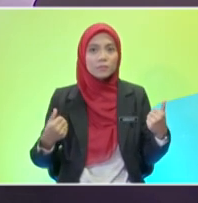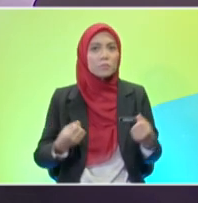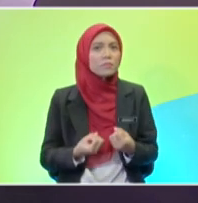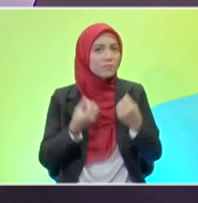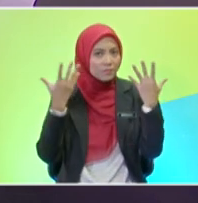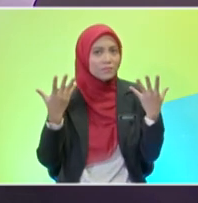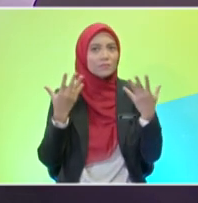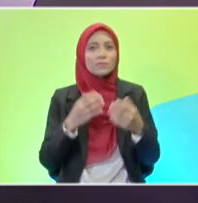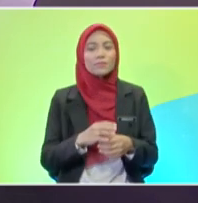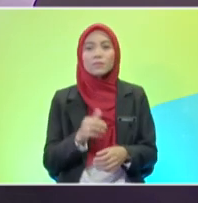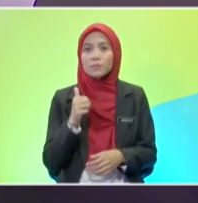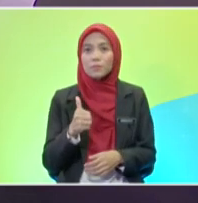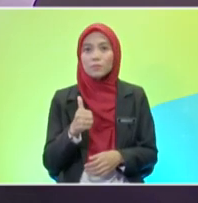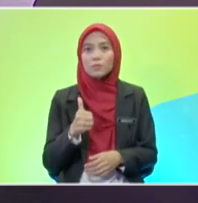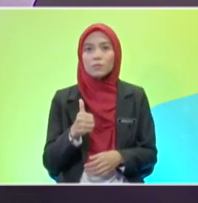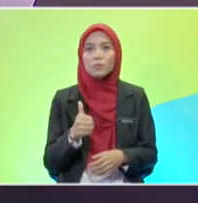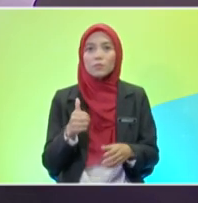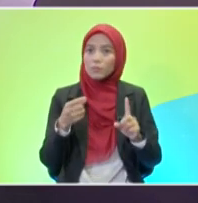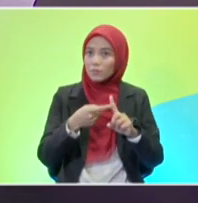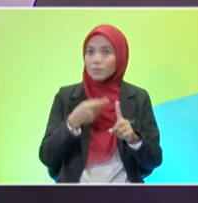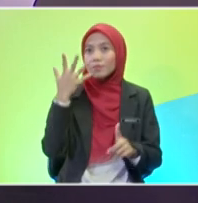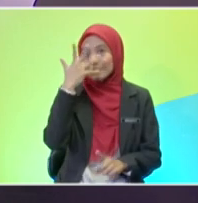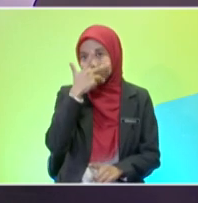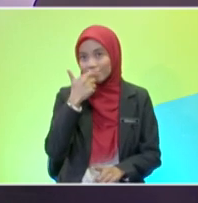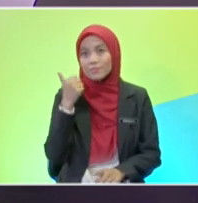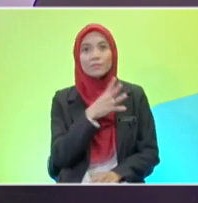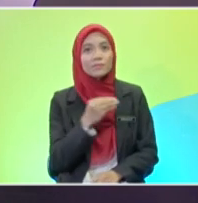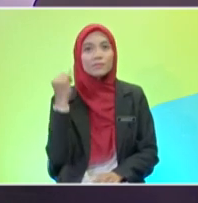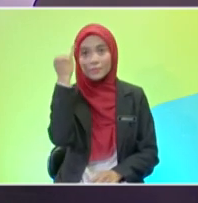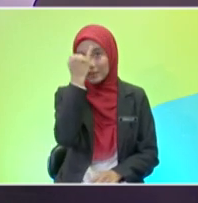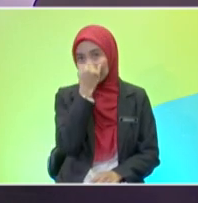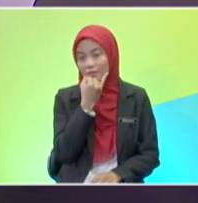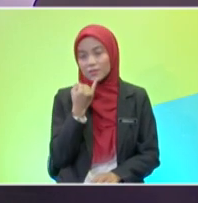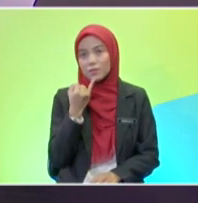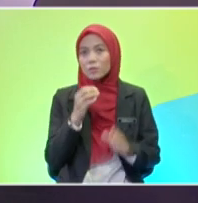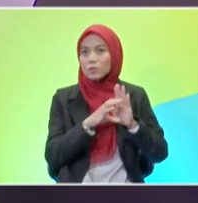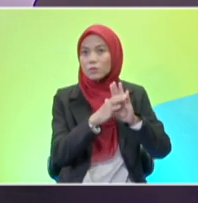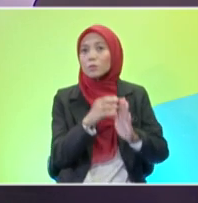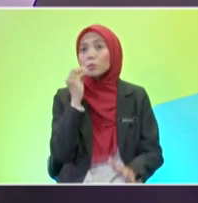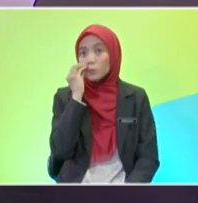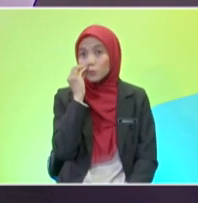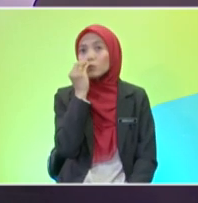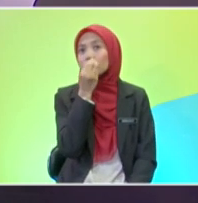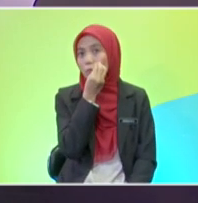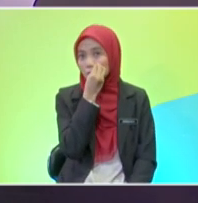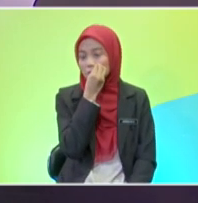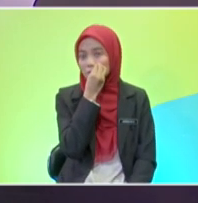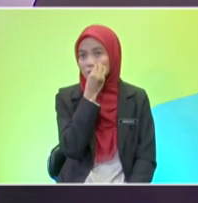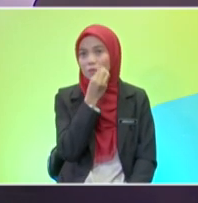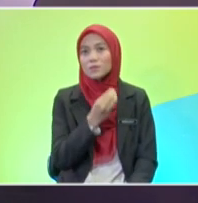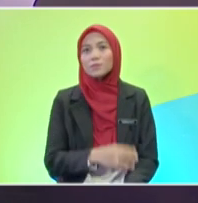Oke mungkin dari segi kecantikan dan keindahan contohnya motif bunga kan muka gampang ke bunga cempaka